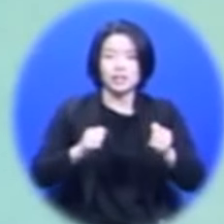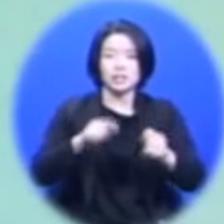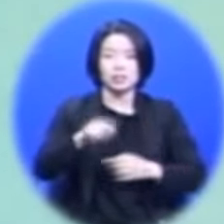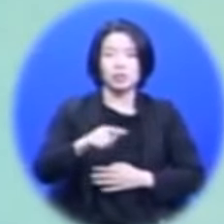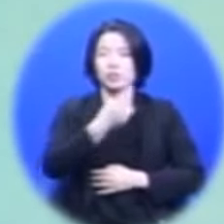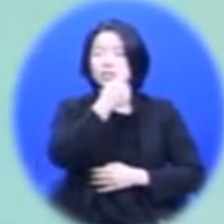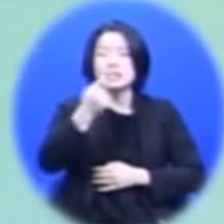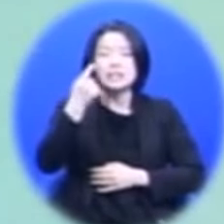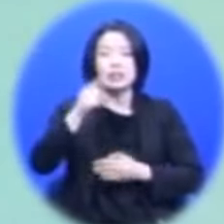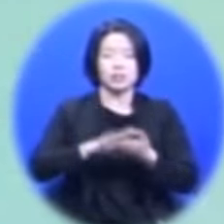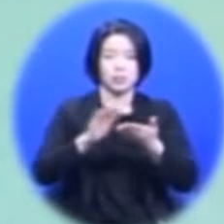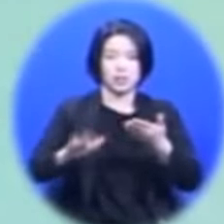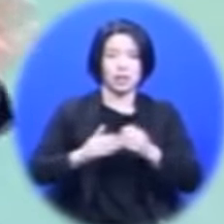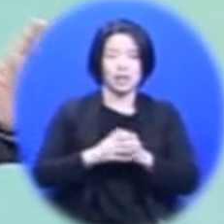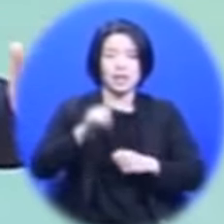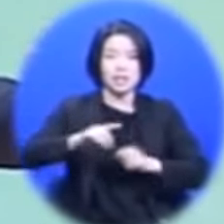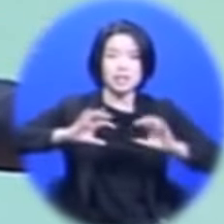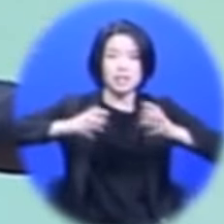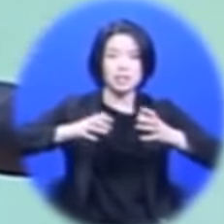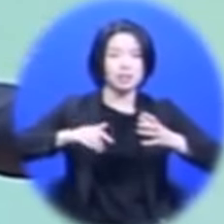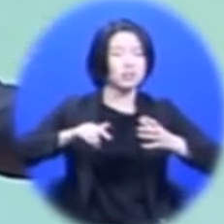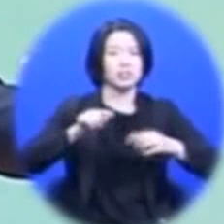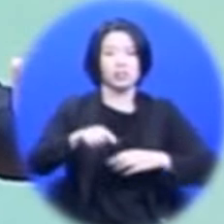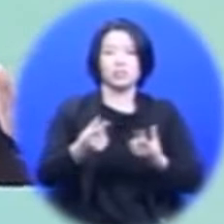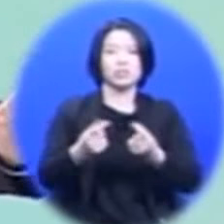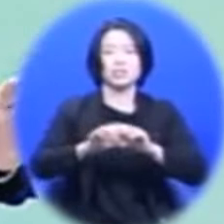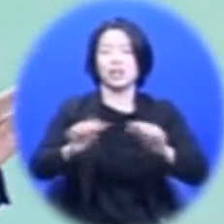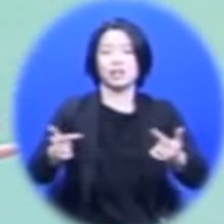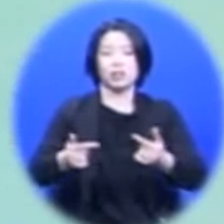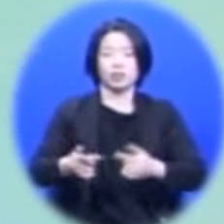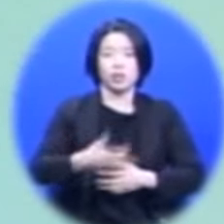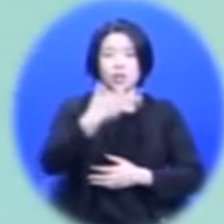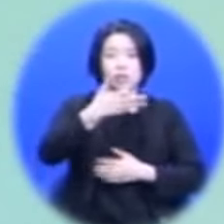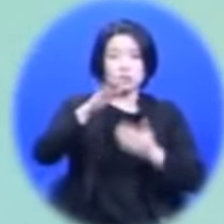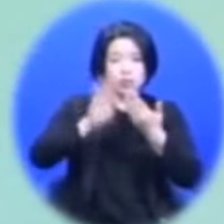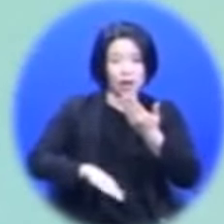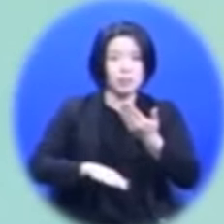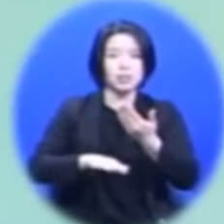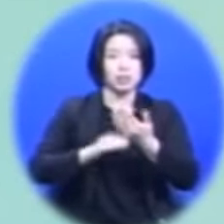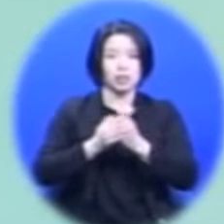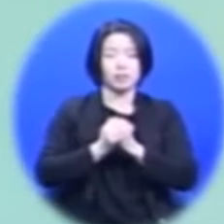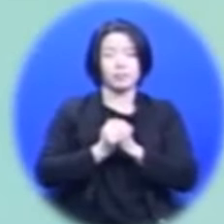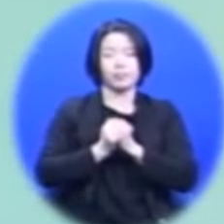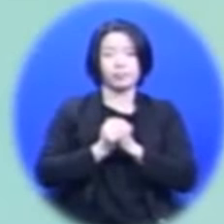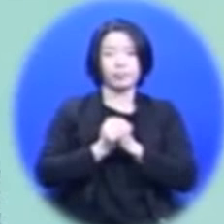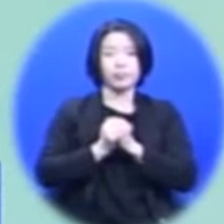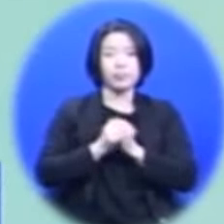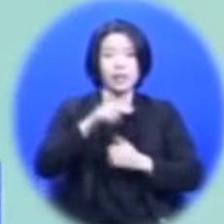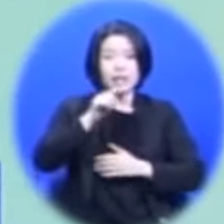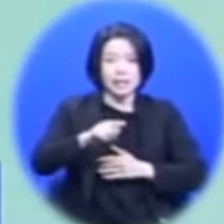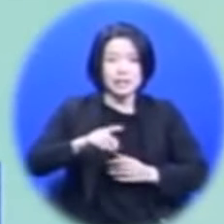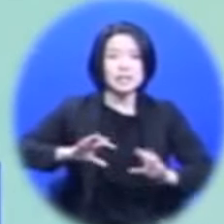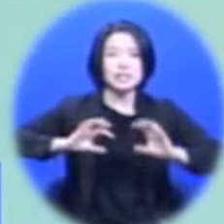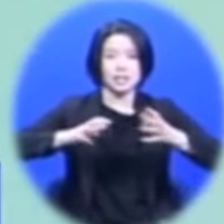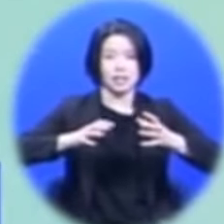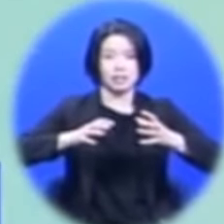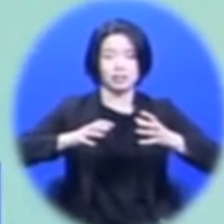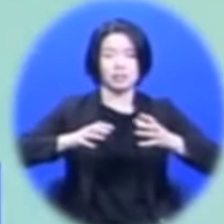증거죠. 이 세상은 그렇지 않습니다. 19절 하반절에 이 세상은